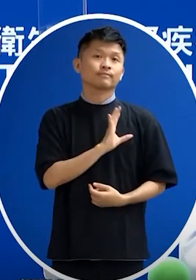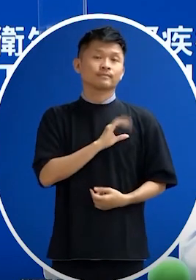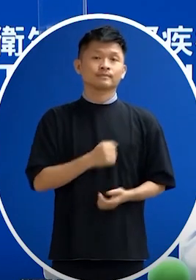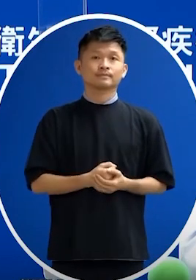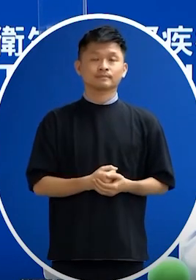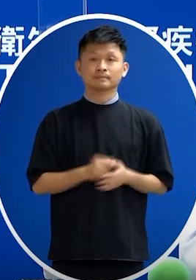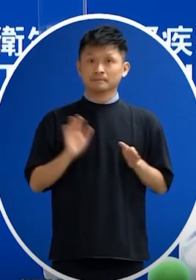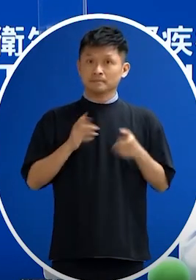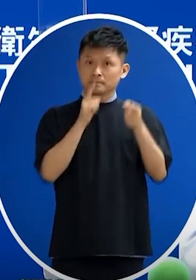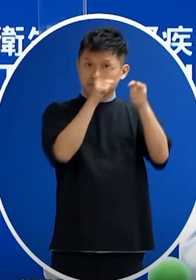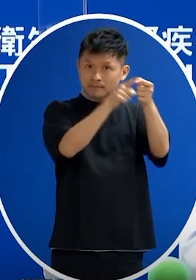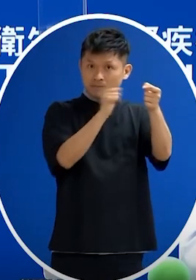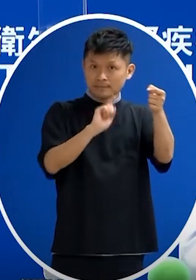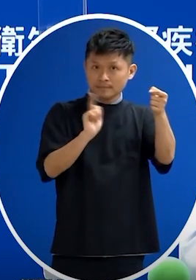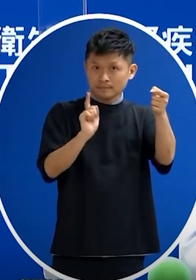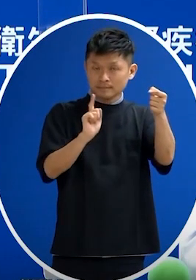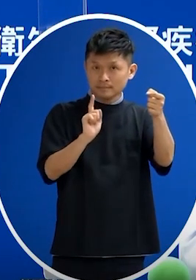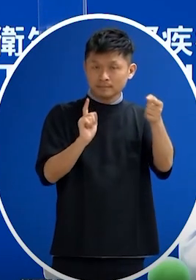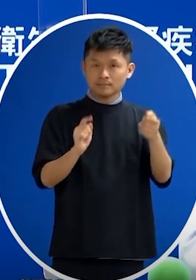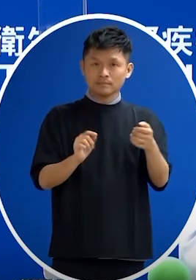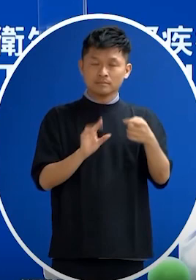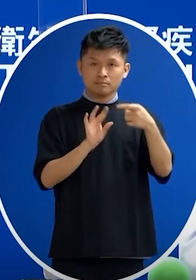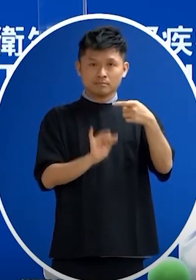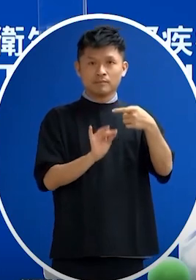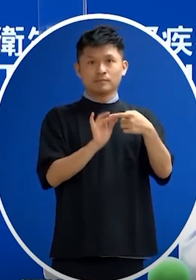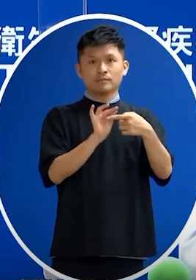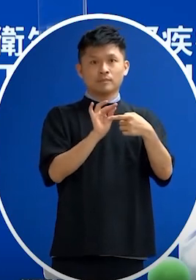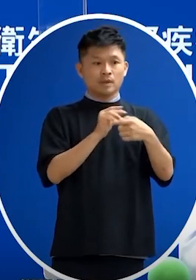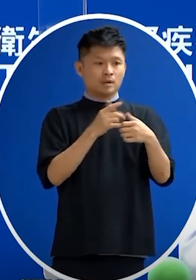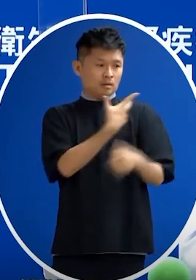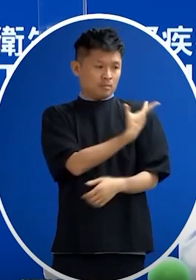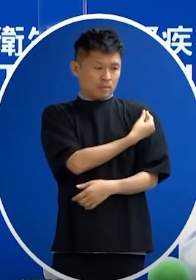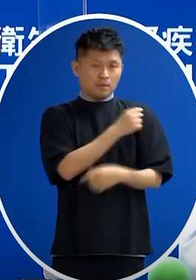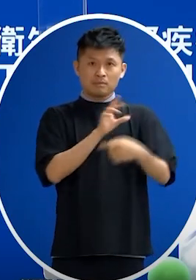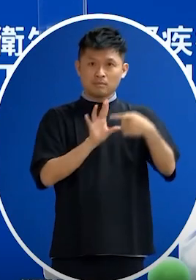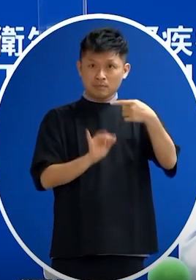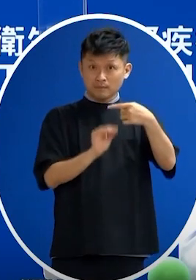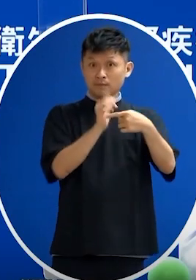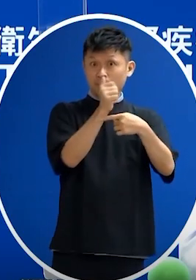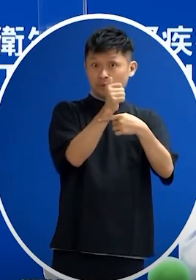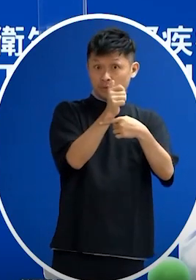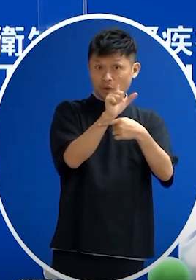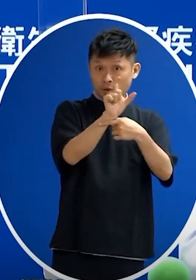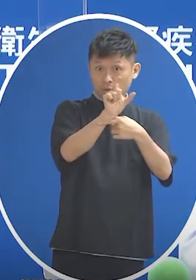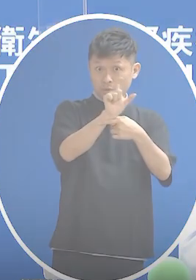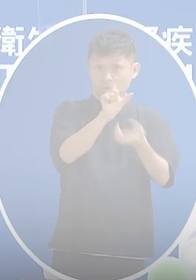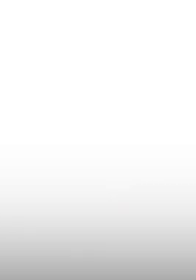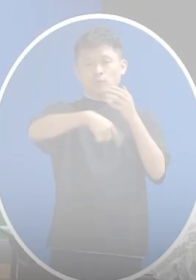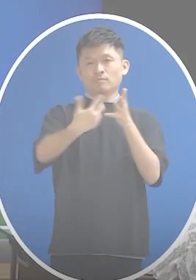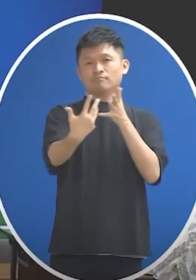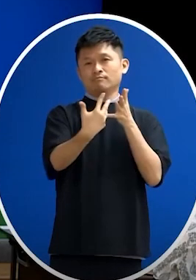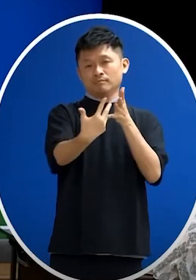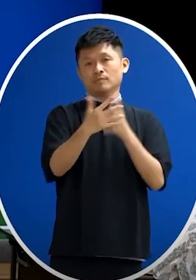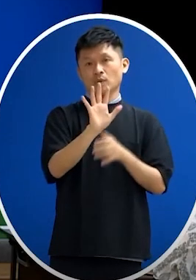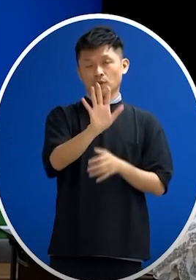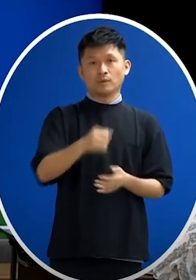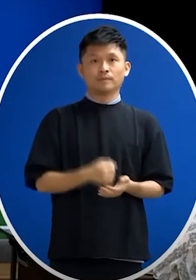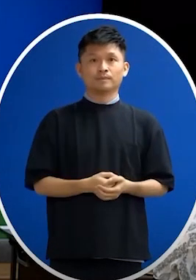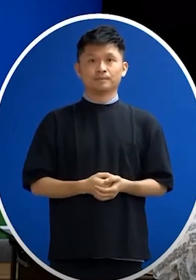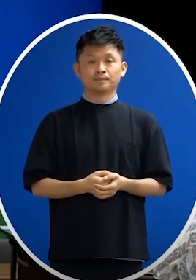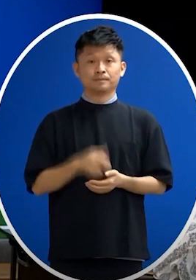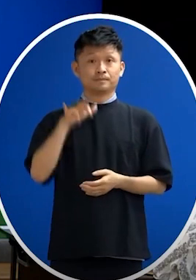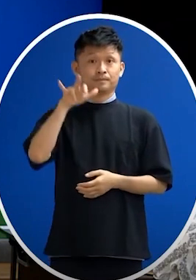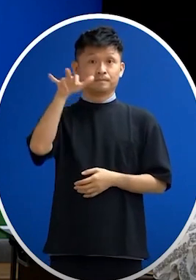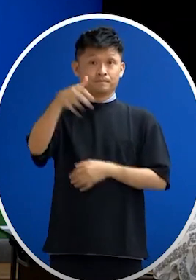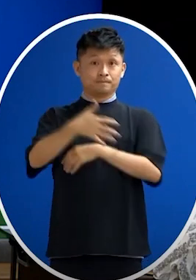在的一个方向哈，大概就是到六成哈，大概到了六成之后，我们陆陆续续还是会开放。 其实面对机组